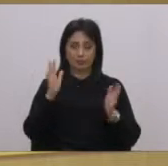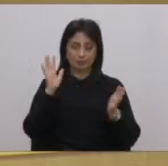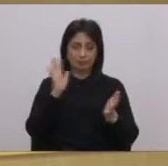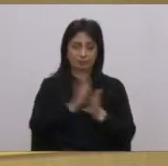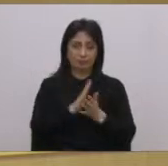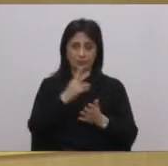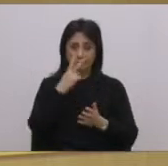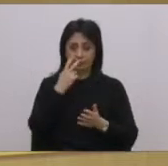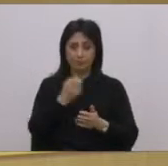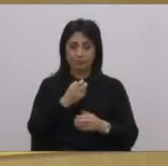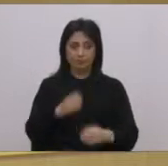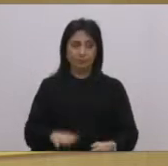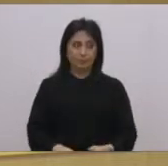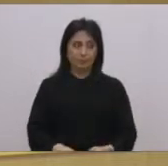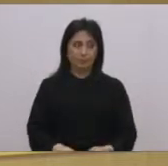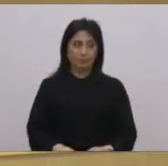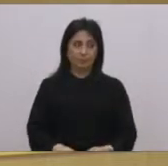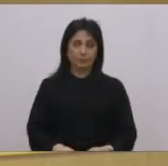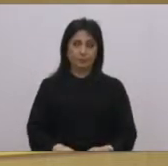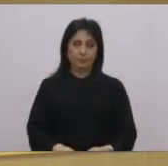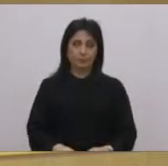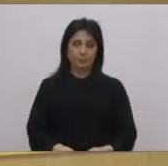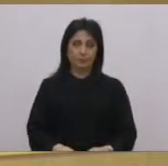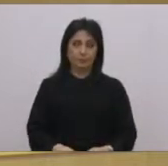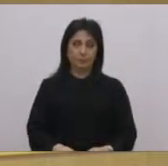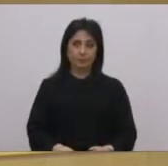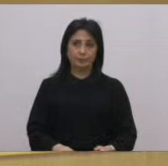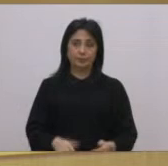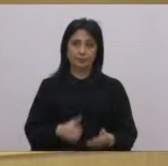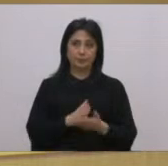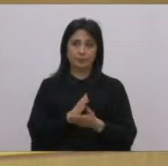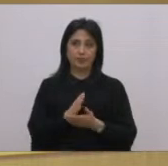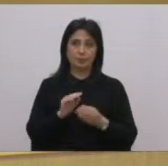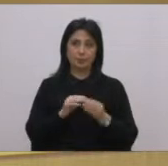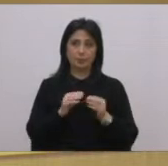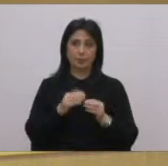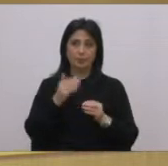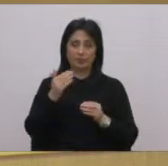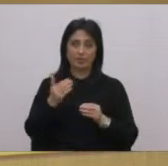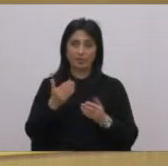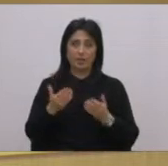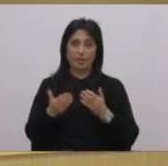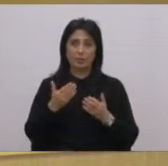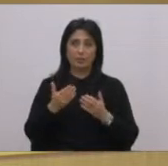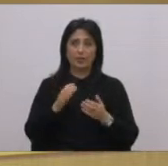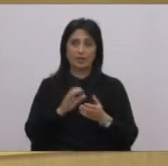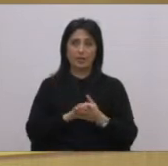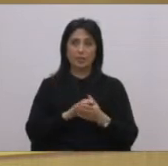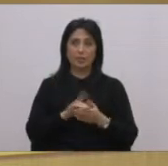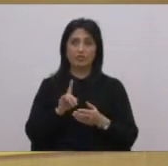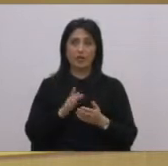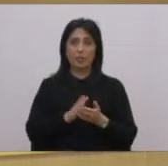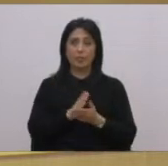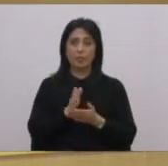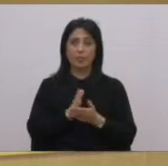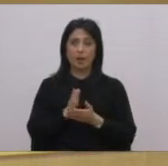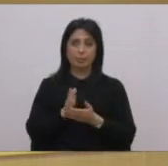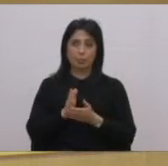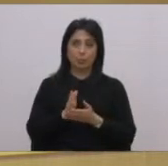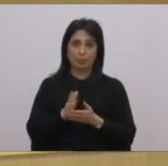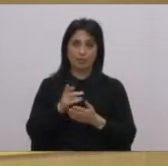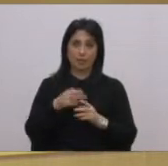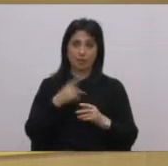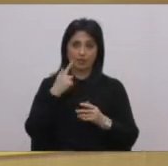კუთხით, და პრინციპში ეს პრობლემები თქვენთვის ალბათ ნაცნობია. რა მიმართულებები